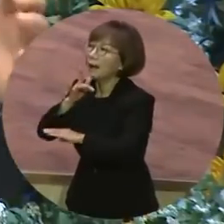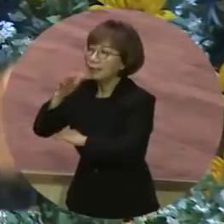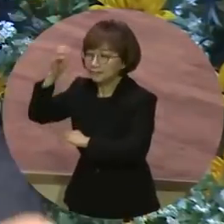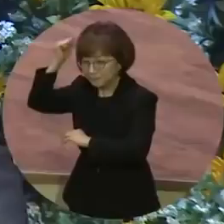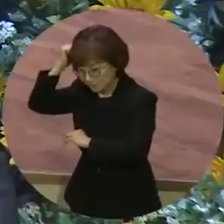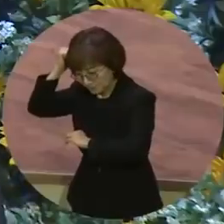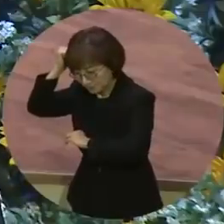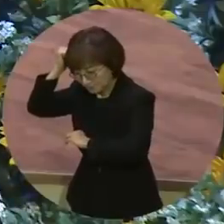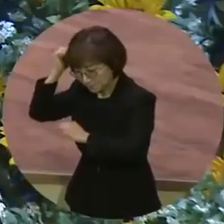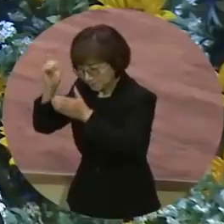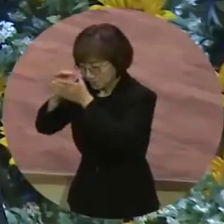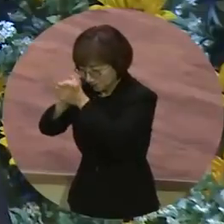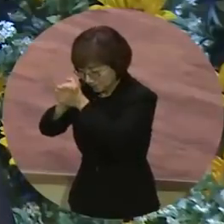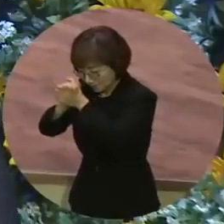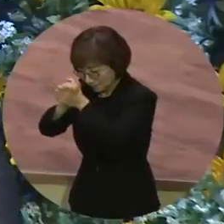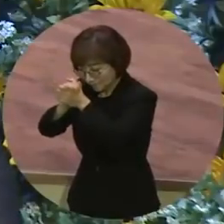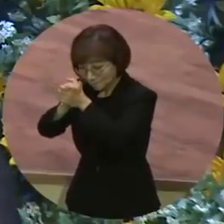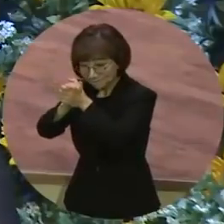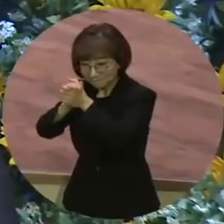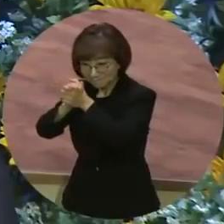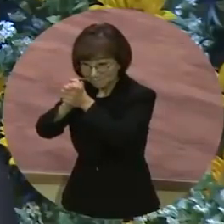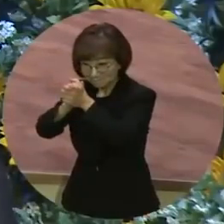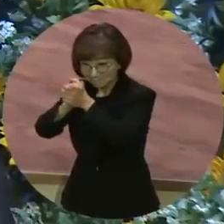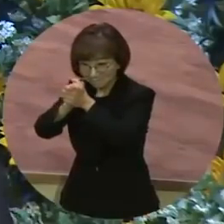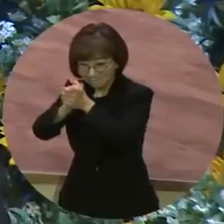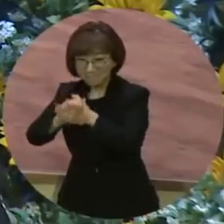세계 복음화는 로마 중심으로 나가는 것이 좋다.